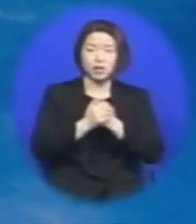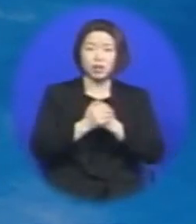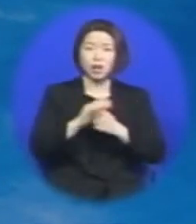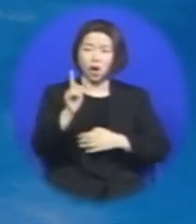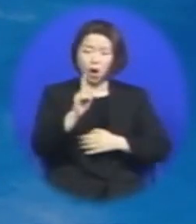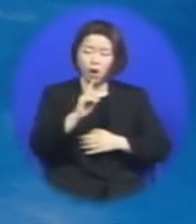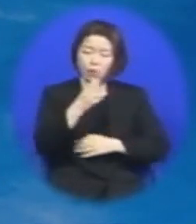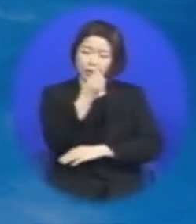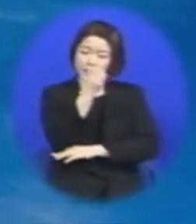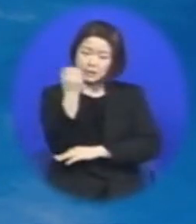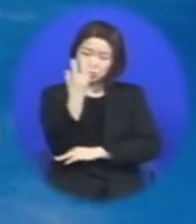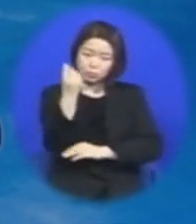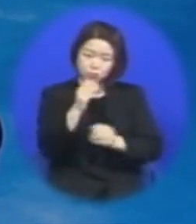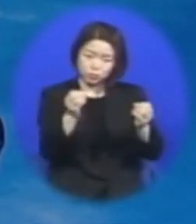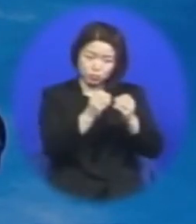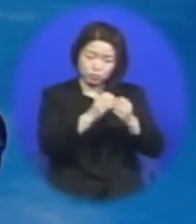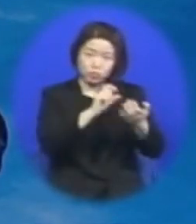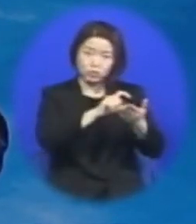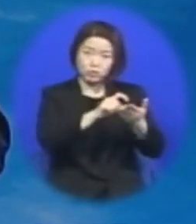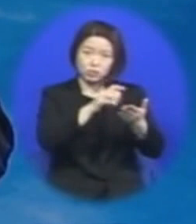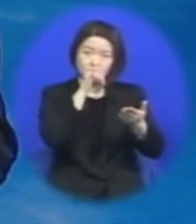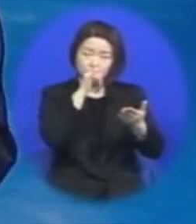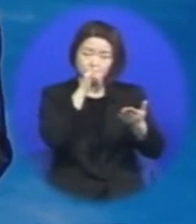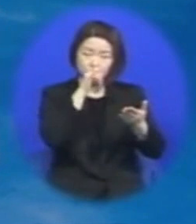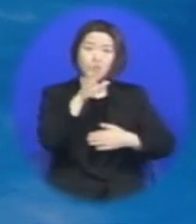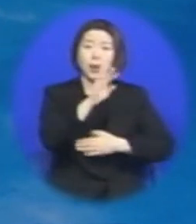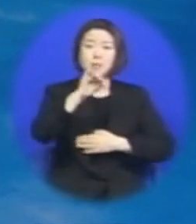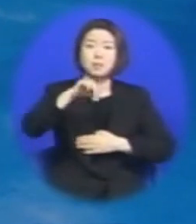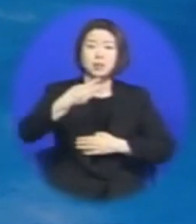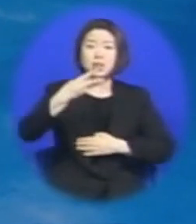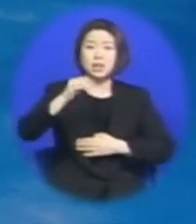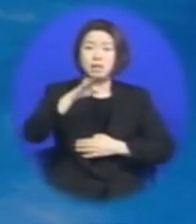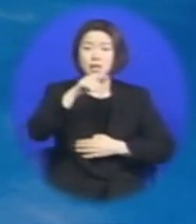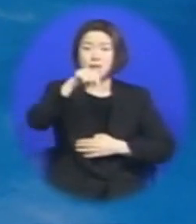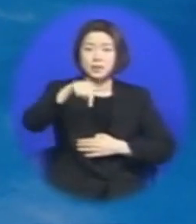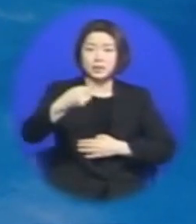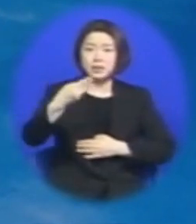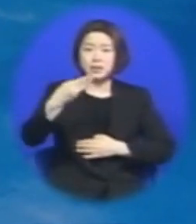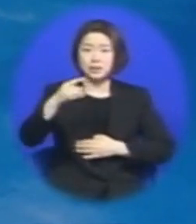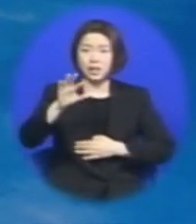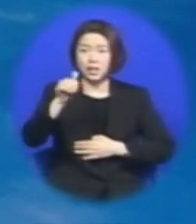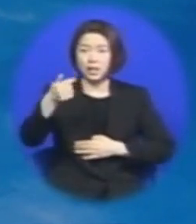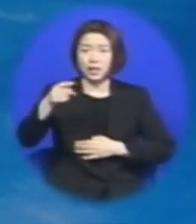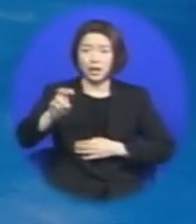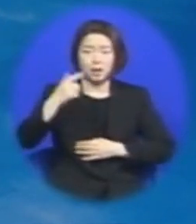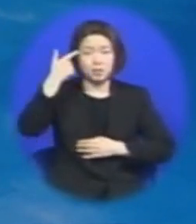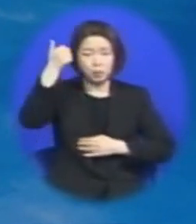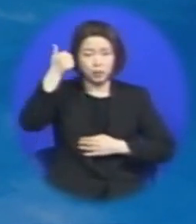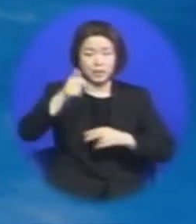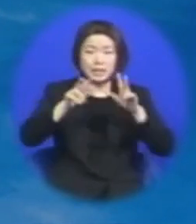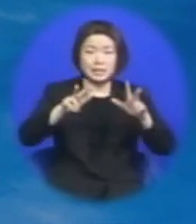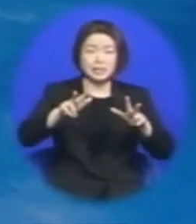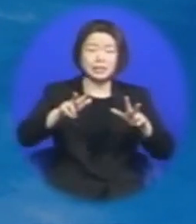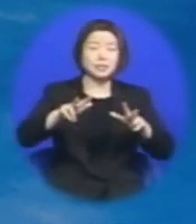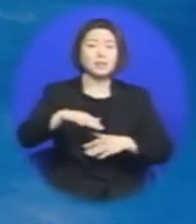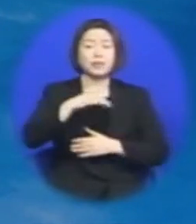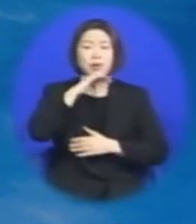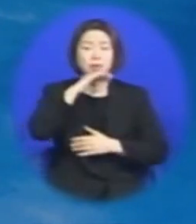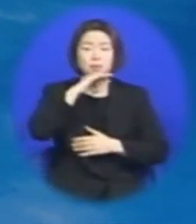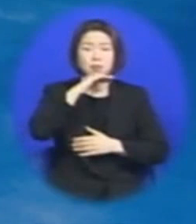회복이었습니다 빌리 그리안 목사님의 기사예요 그분은 지금 97세 그분이 80세 생일